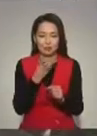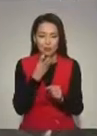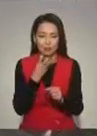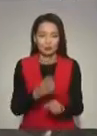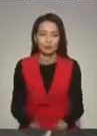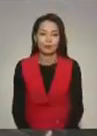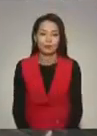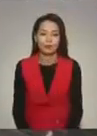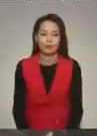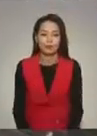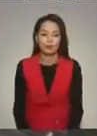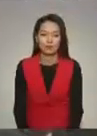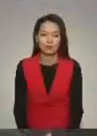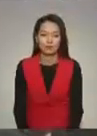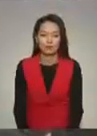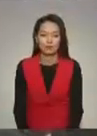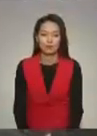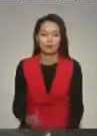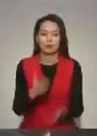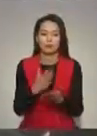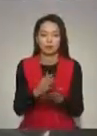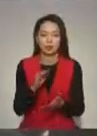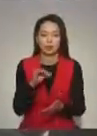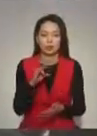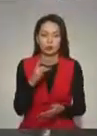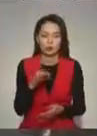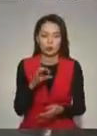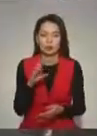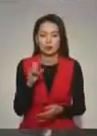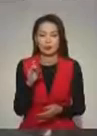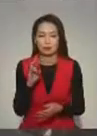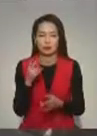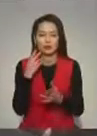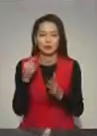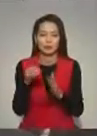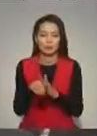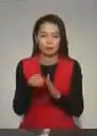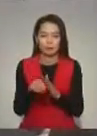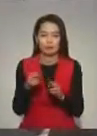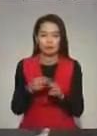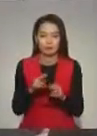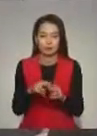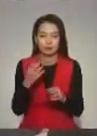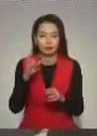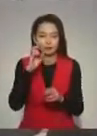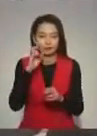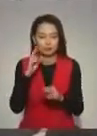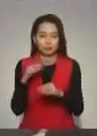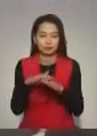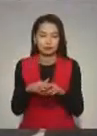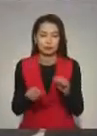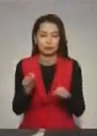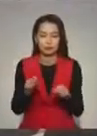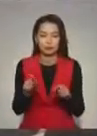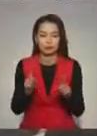у меня счет жилстройсбербанке Я очень долго уже коплю на собственное жилье и конечно очень здорово что государство предоставляет нам такие возможности